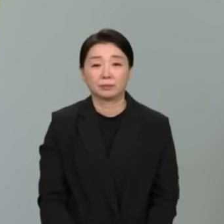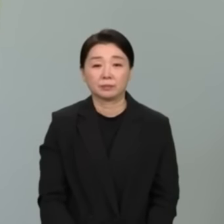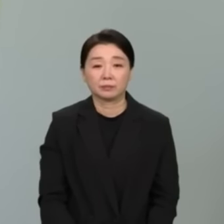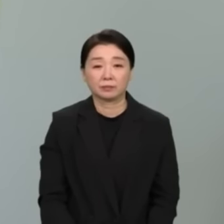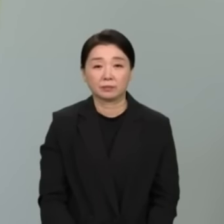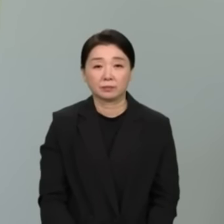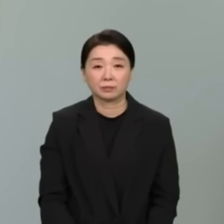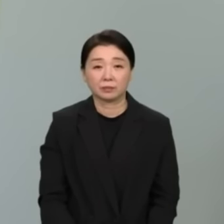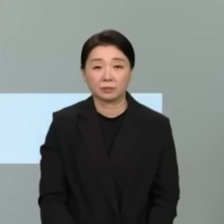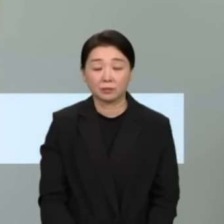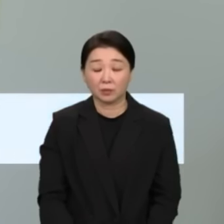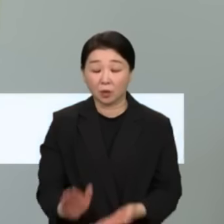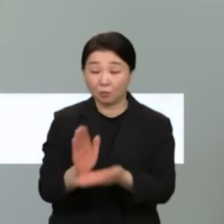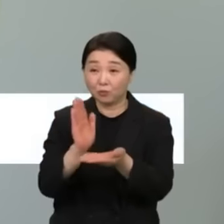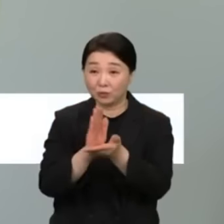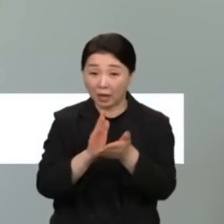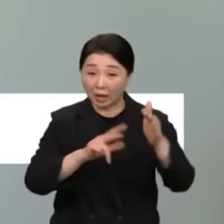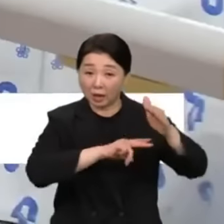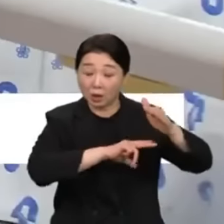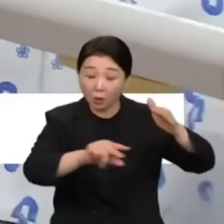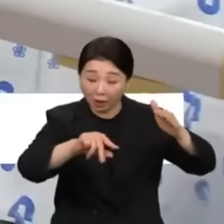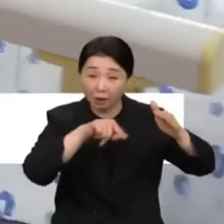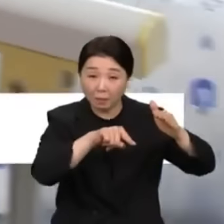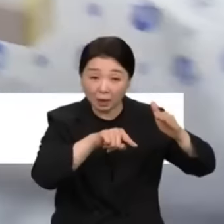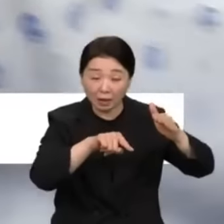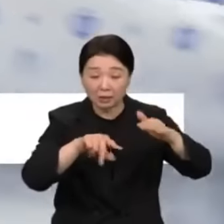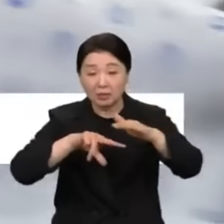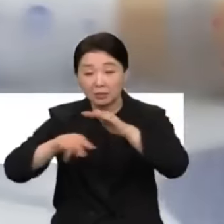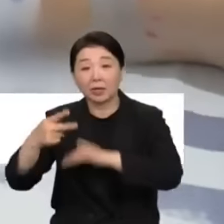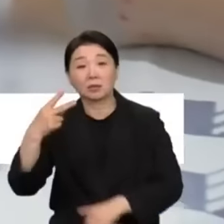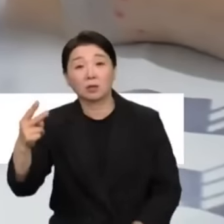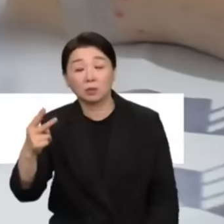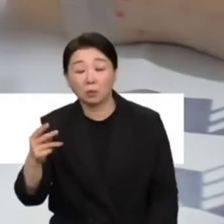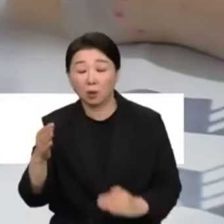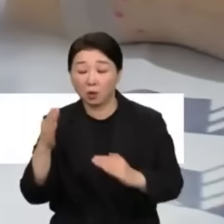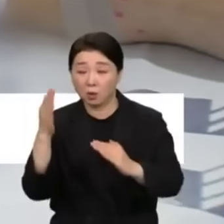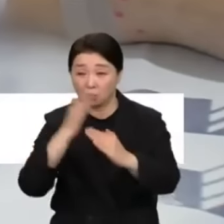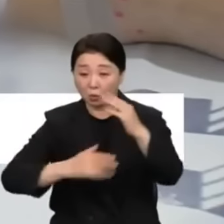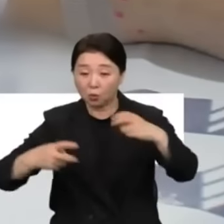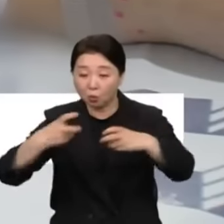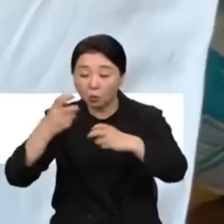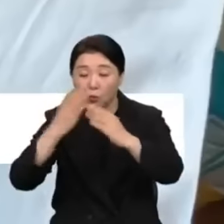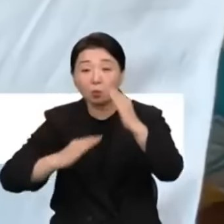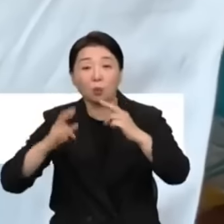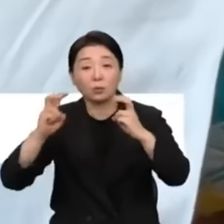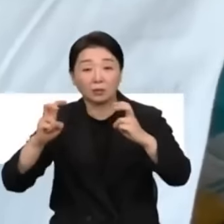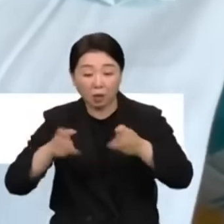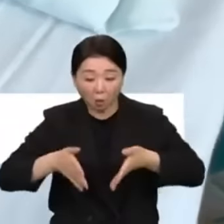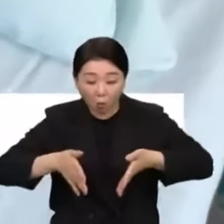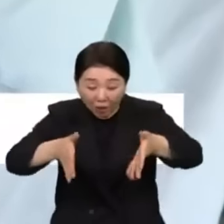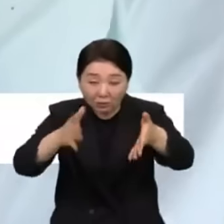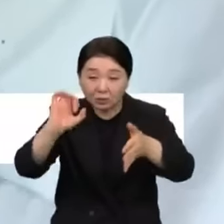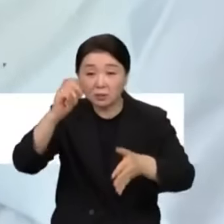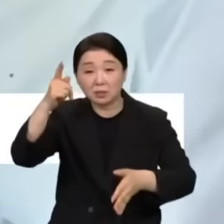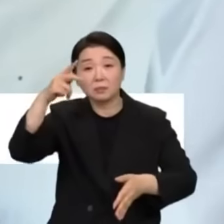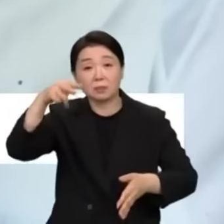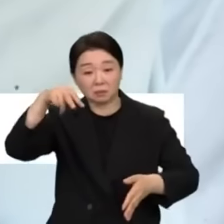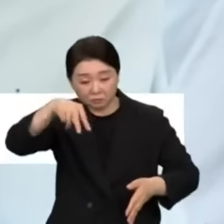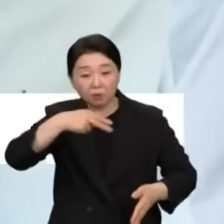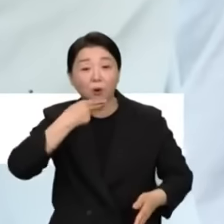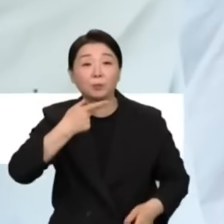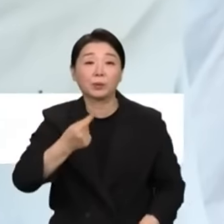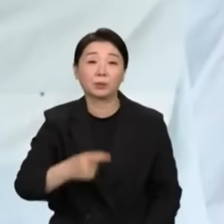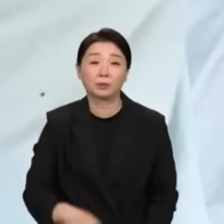수인 분당선을 관리하는 코레일, 2호선을 맡고 있는 서울교통공사 모두 환승 통로를 비추는 CCTV는 없다고